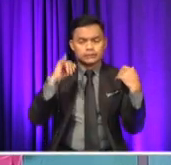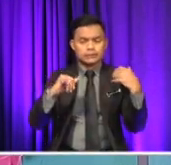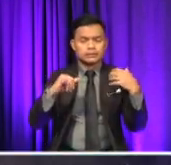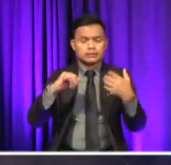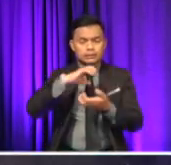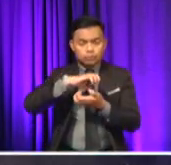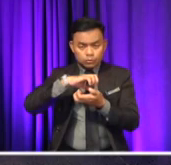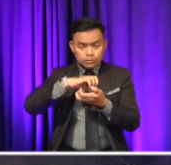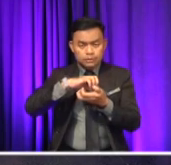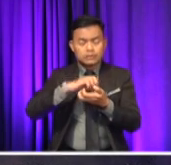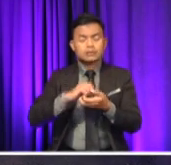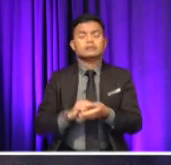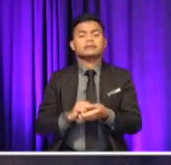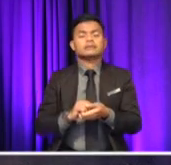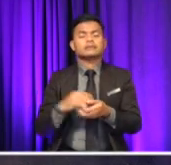kita